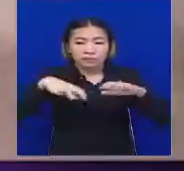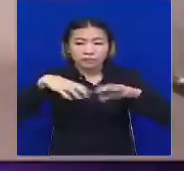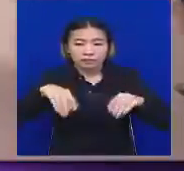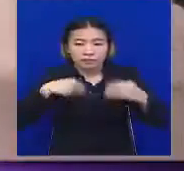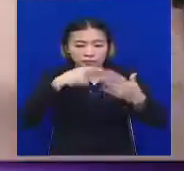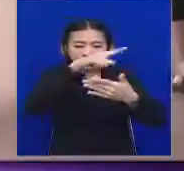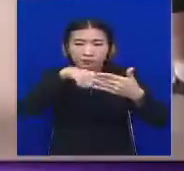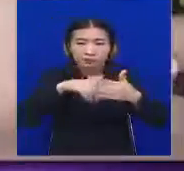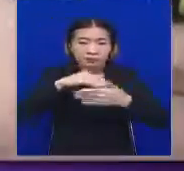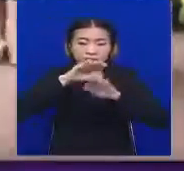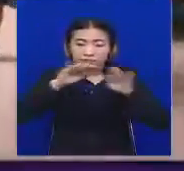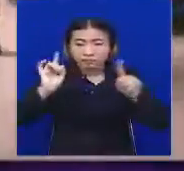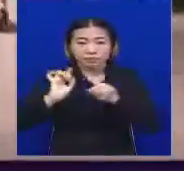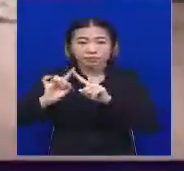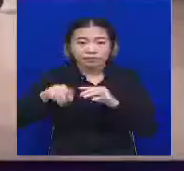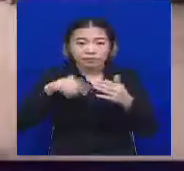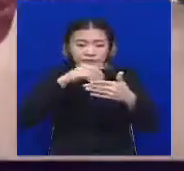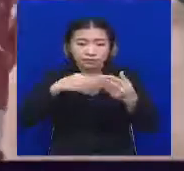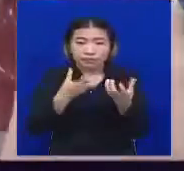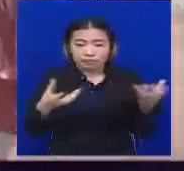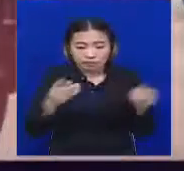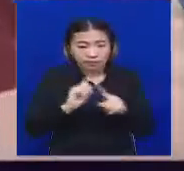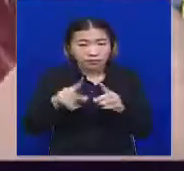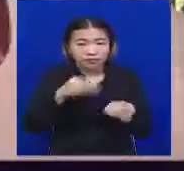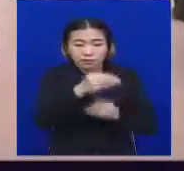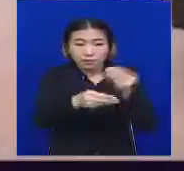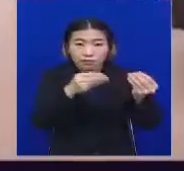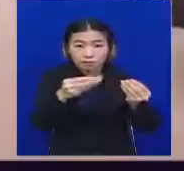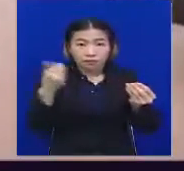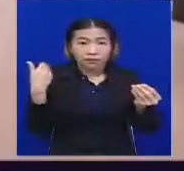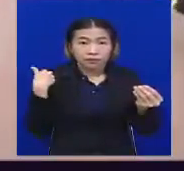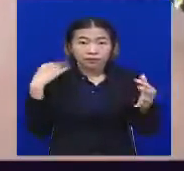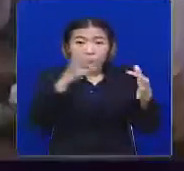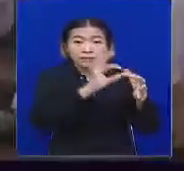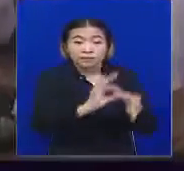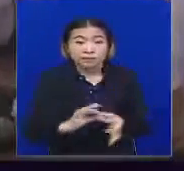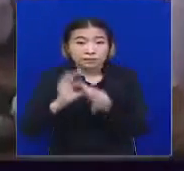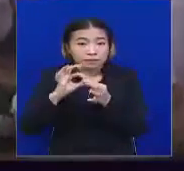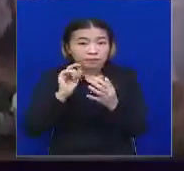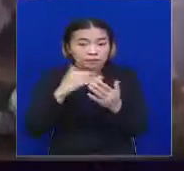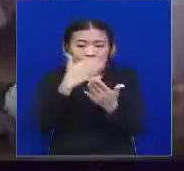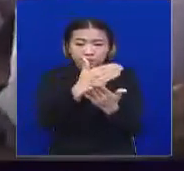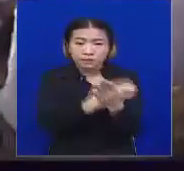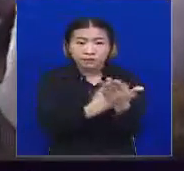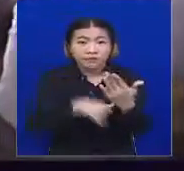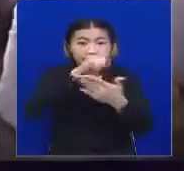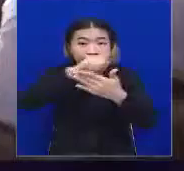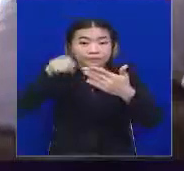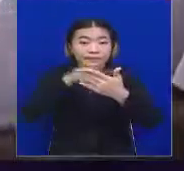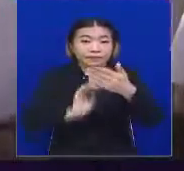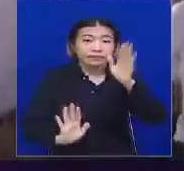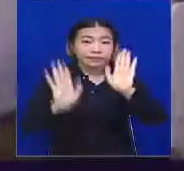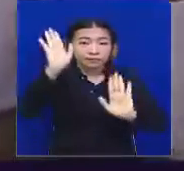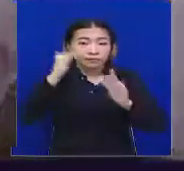ยอีกทั้งยังมีการแจกแผ่นพับเกี่ยวกับเนื้อหาสาระของร่างรัฐธรรมนูญและวิธีขั้นตอนการออกเสียงประชามติเพื่อให้เด็ก